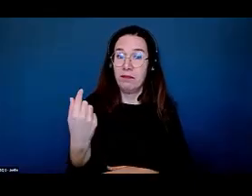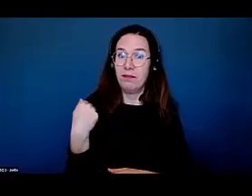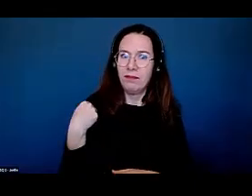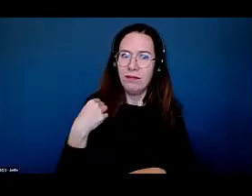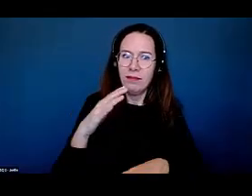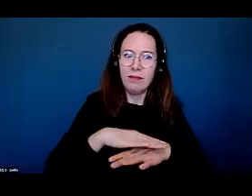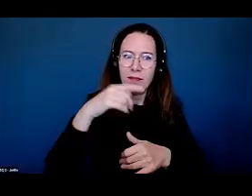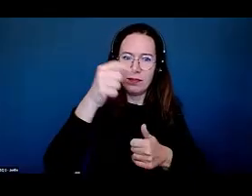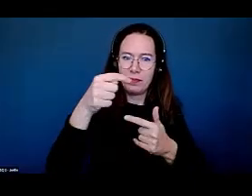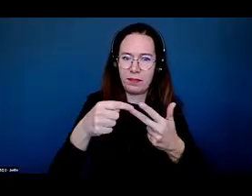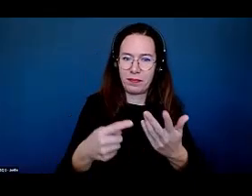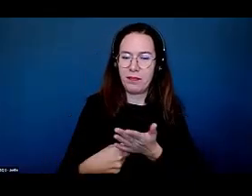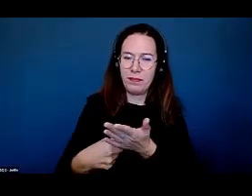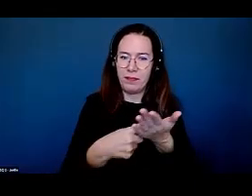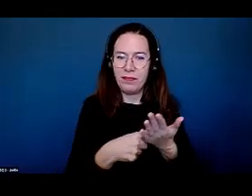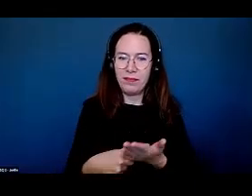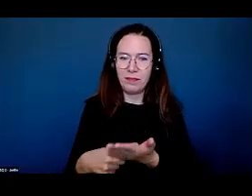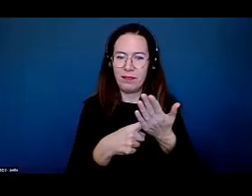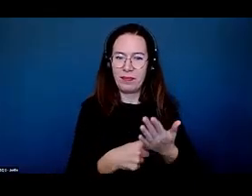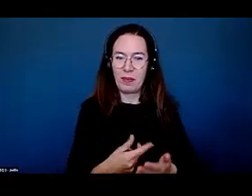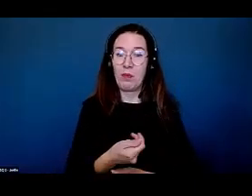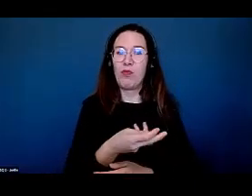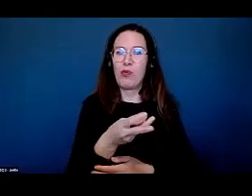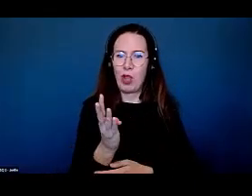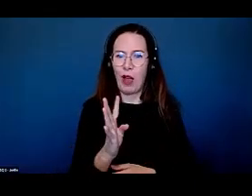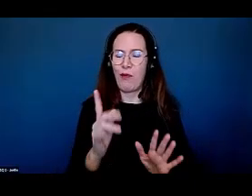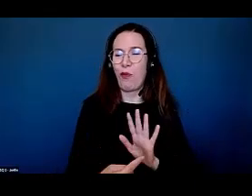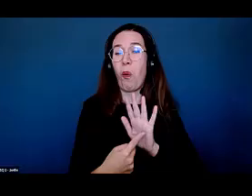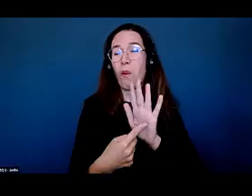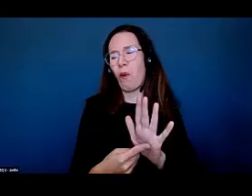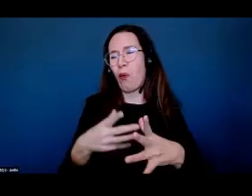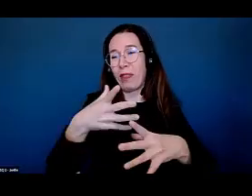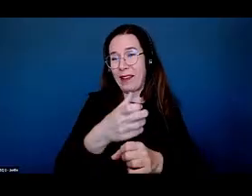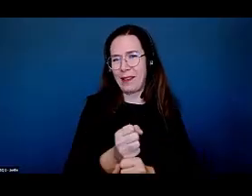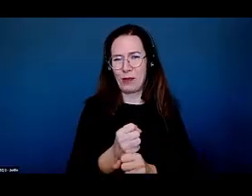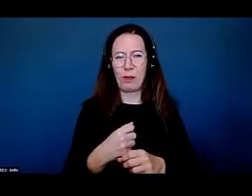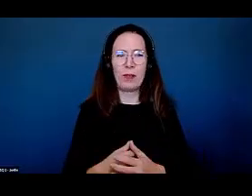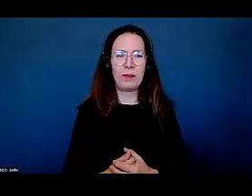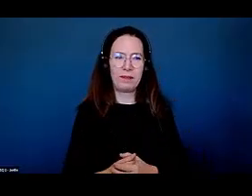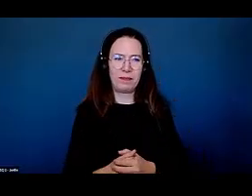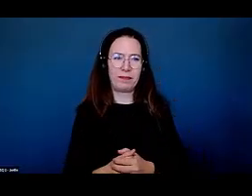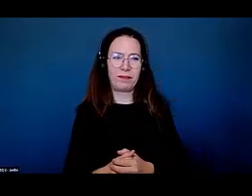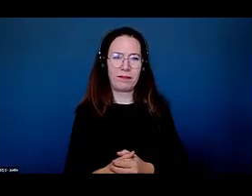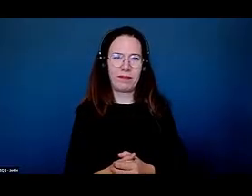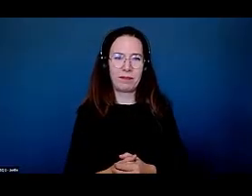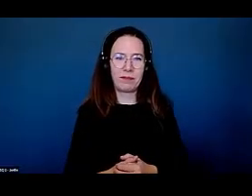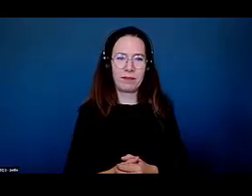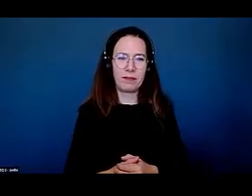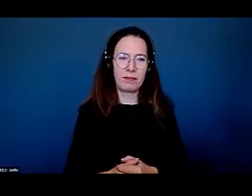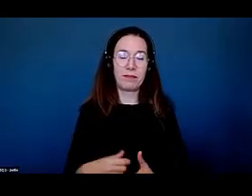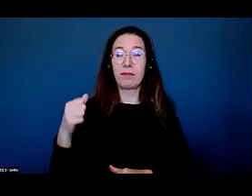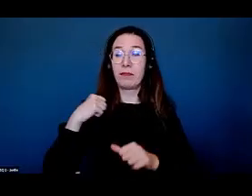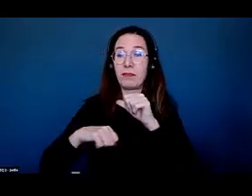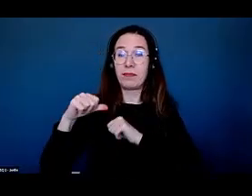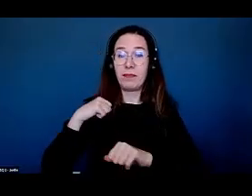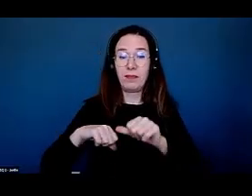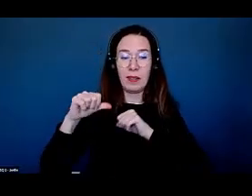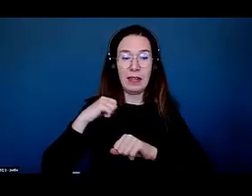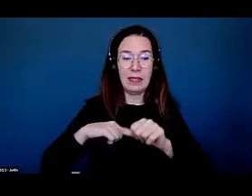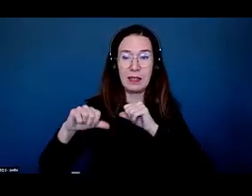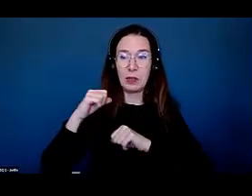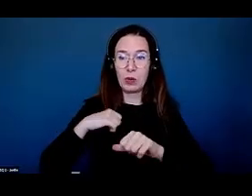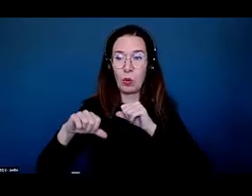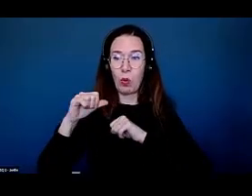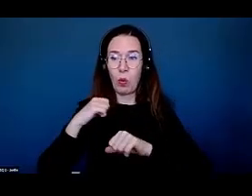Plusieurs choses sont ressorties, bien sûr, de cette conversation, mais nous voulions vous en présenter quelques-unes. Tout d'abord, l'histoire de